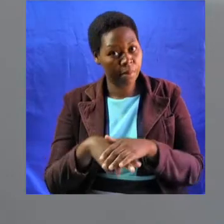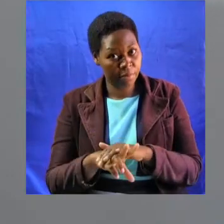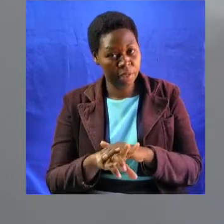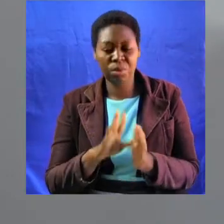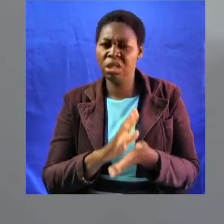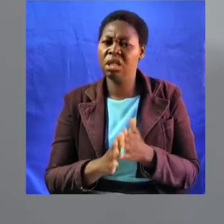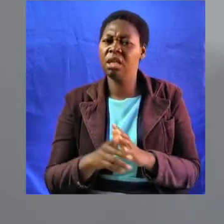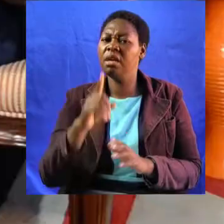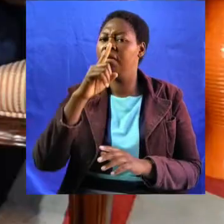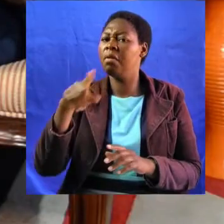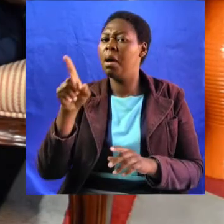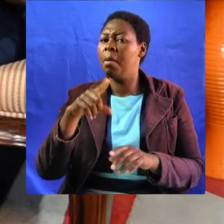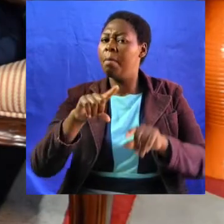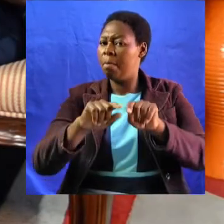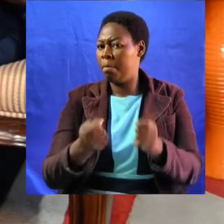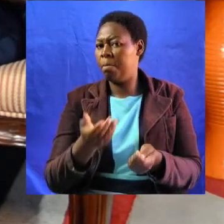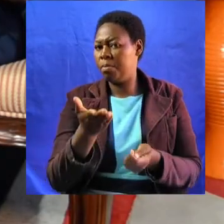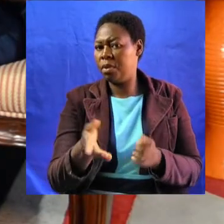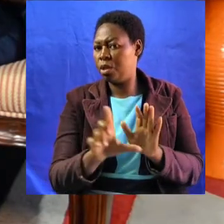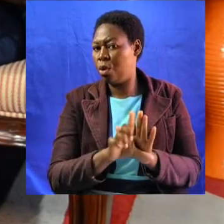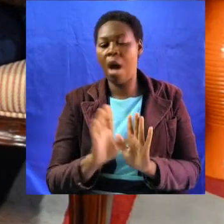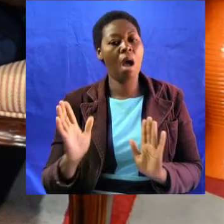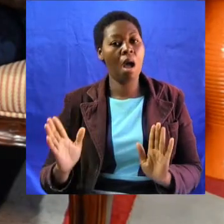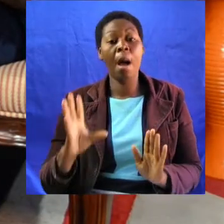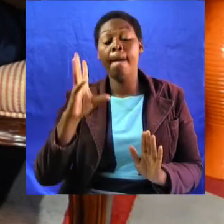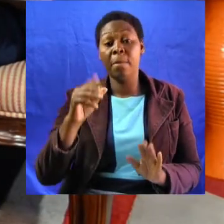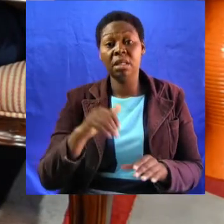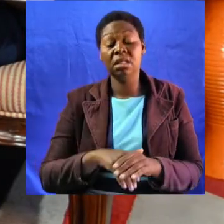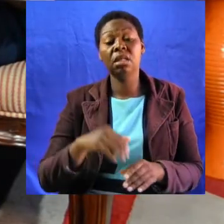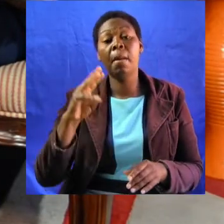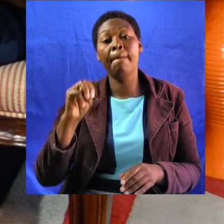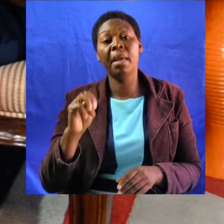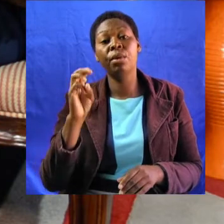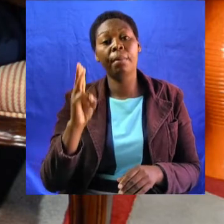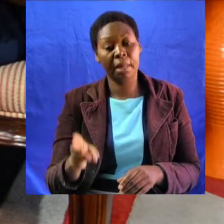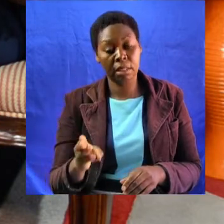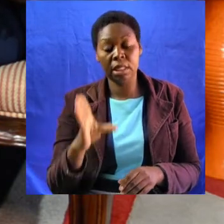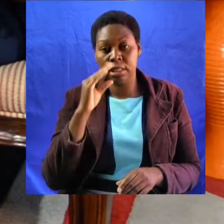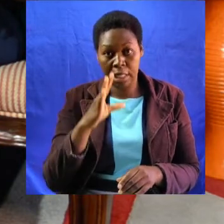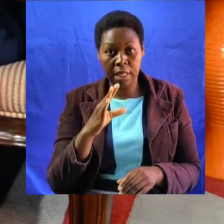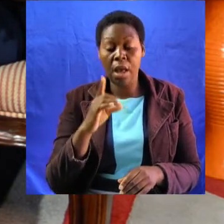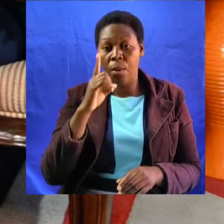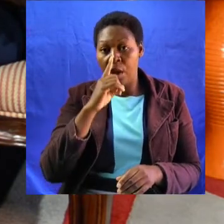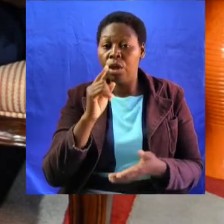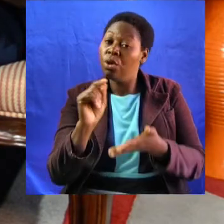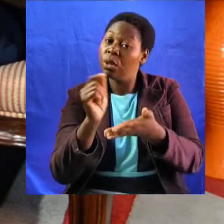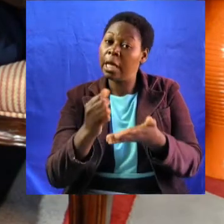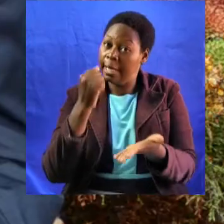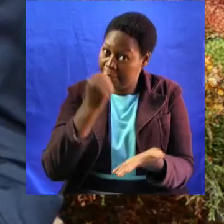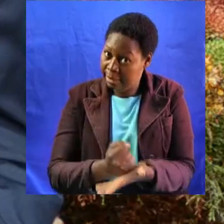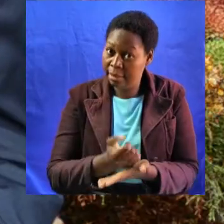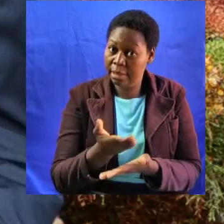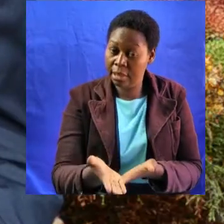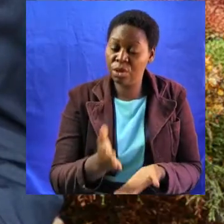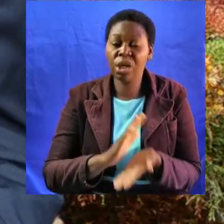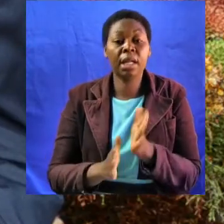kuchikora mutemo wamambo. Alright. Mitemo yechimedo Persia inotikana yasaina haichinjwe. Alright.